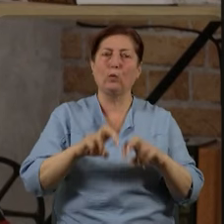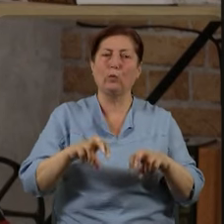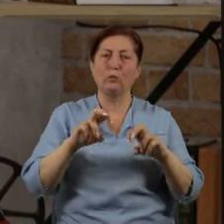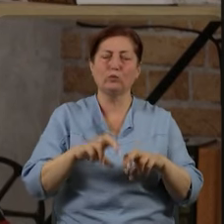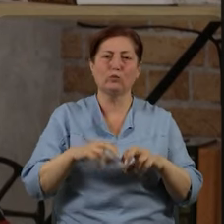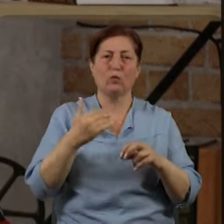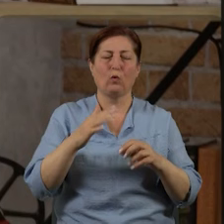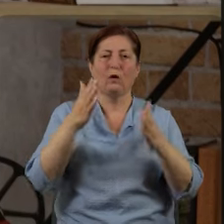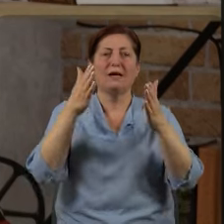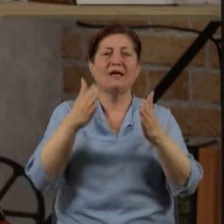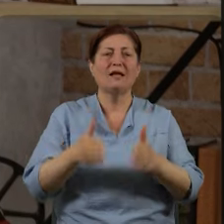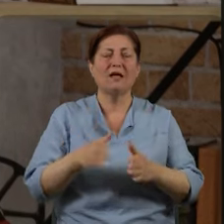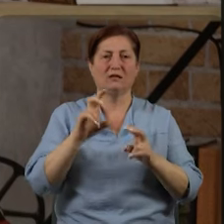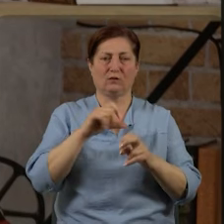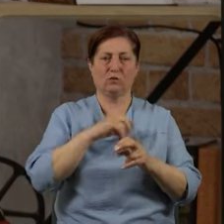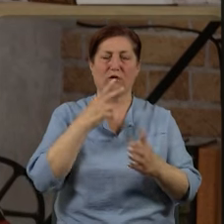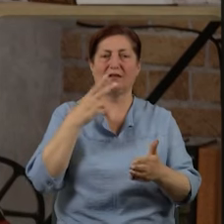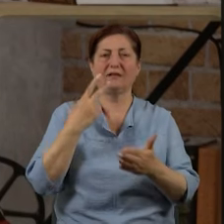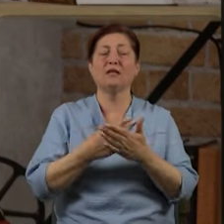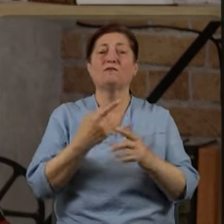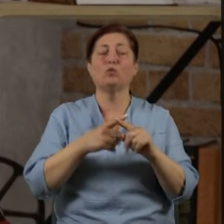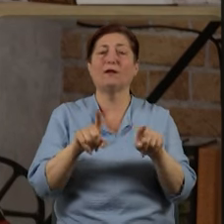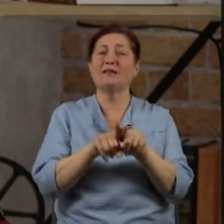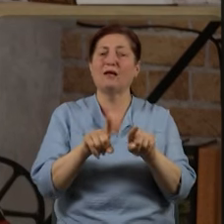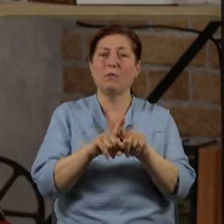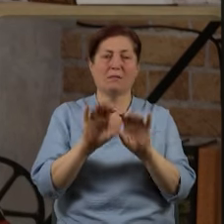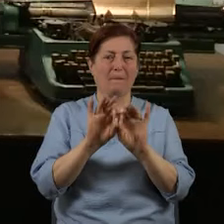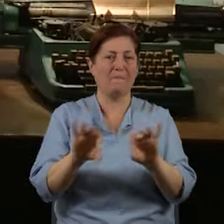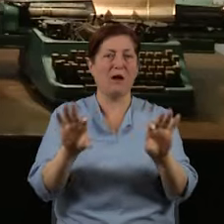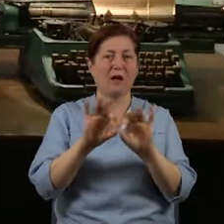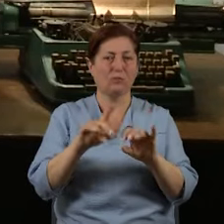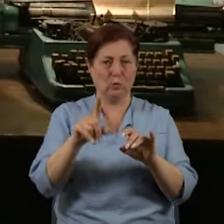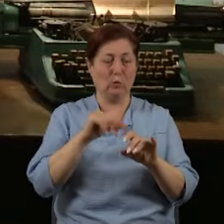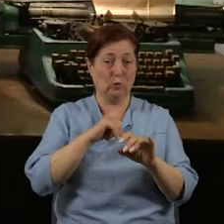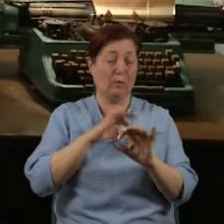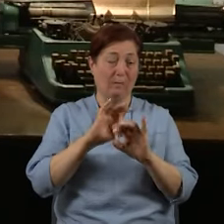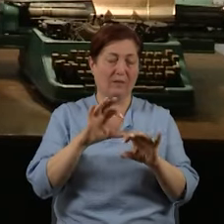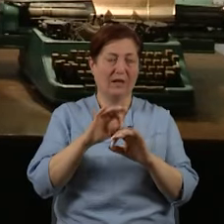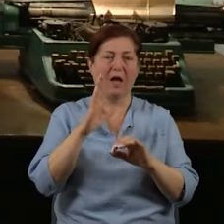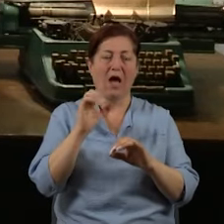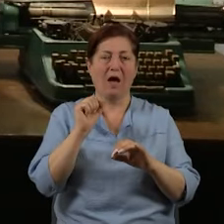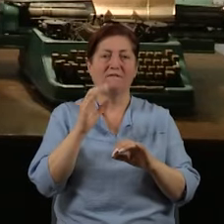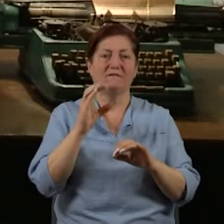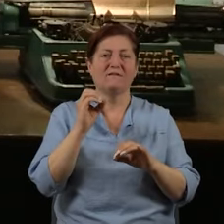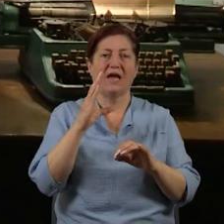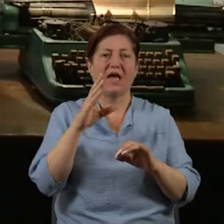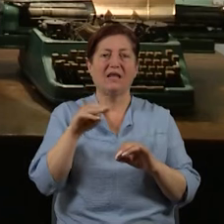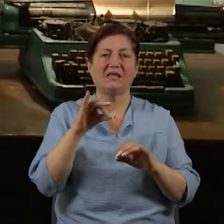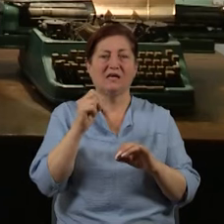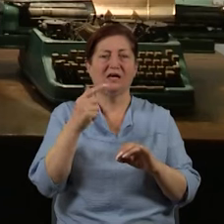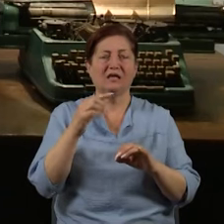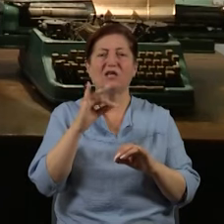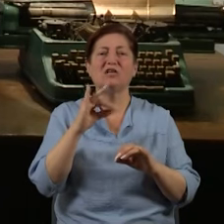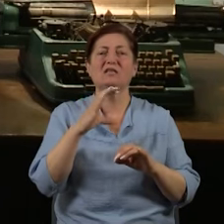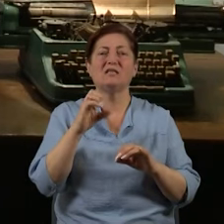այդ կենսագրական հատույթով, տեսնում ենք, որ նմանատիպ պատմություն ու պատմեցիր կա Ավետիք Իսահակյանի պարագայում, ըստ ամենայնի նա